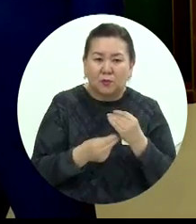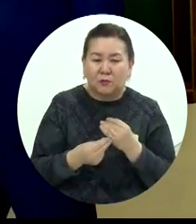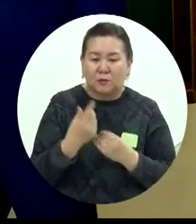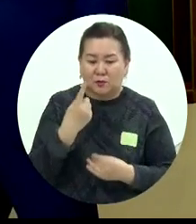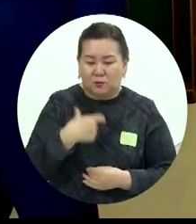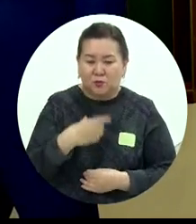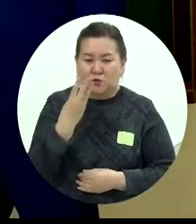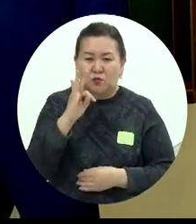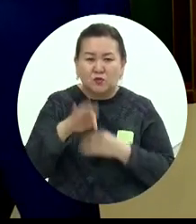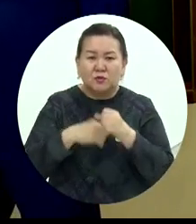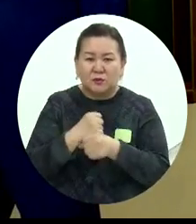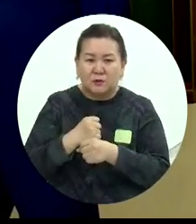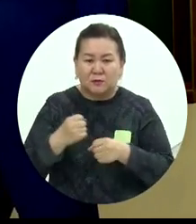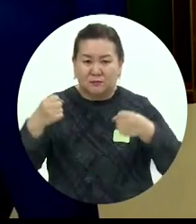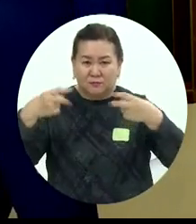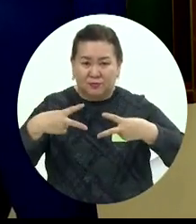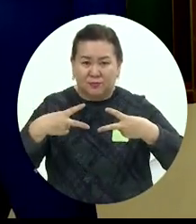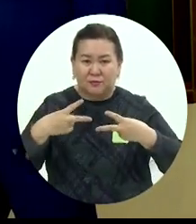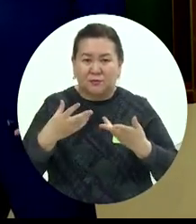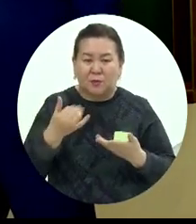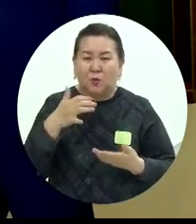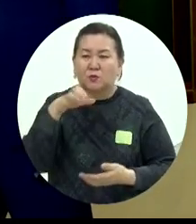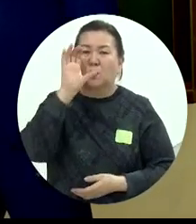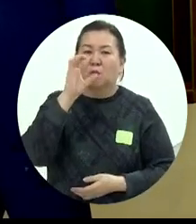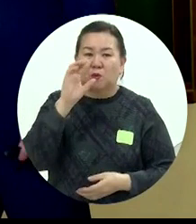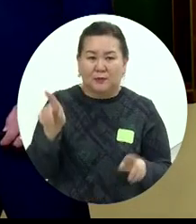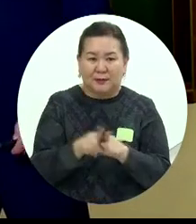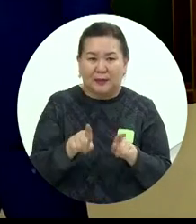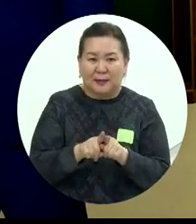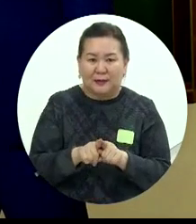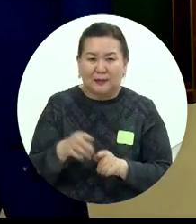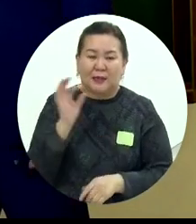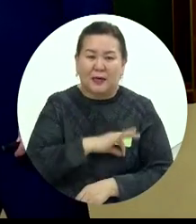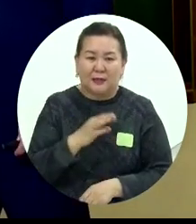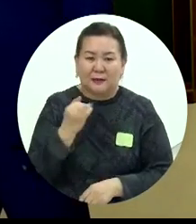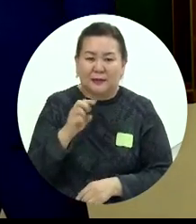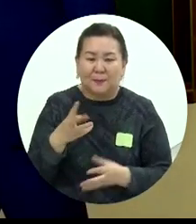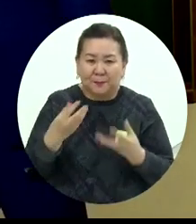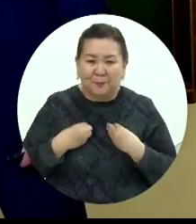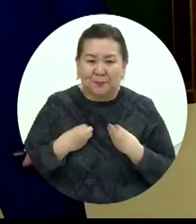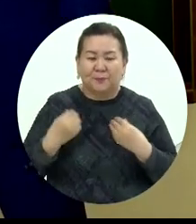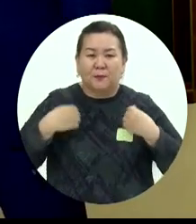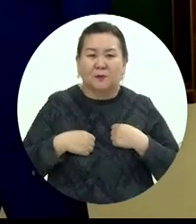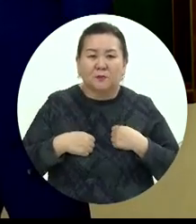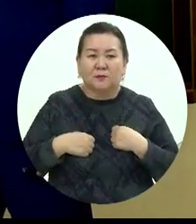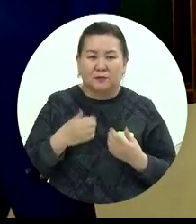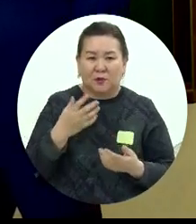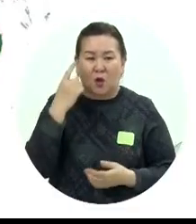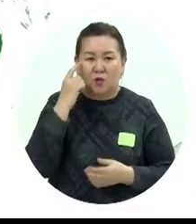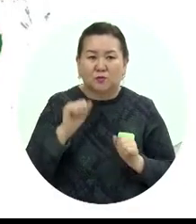40 жил одоо уух устай бол тэнцэхүйц ийм хэмжээний усыг дан байдлаар зарцуулж бүтээгдэж юм байна гэж ойлгох